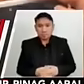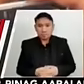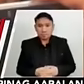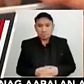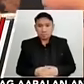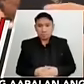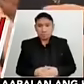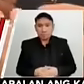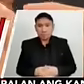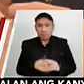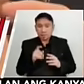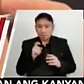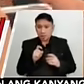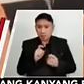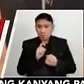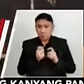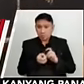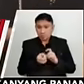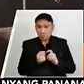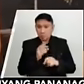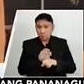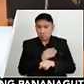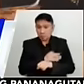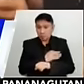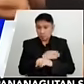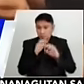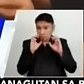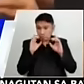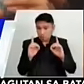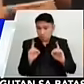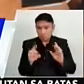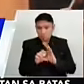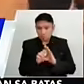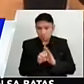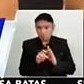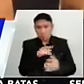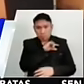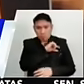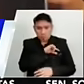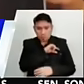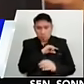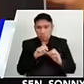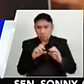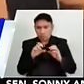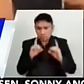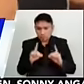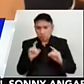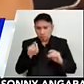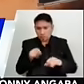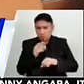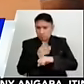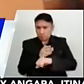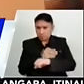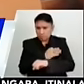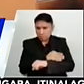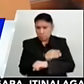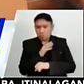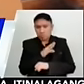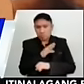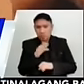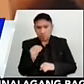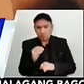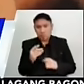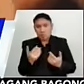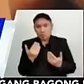reforma sa edukasyon tulad ng yung kalidad ng edukasyon, yun importante. Tapos yung mga tinatawag na resource gaps, so yung pagkukulang